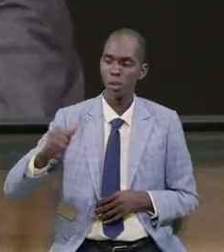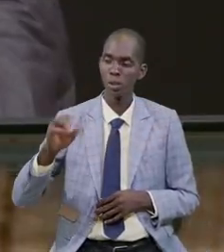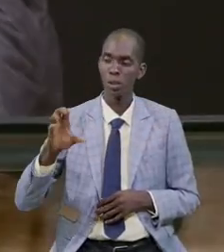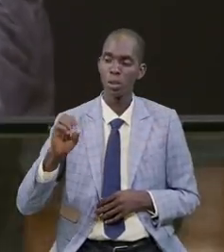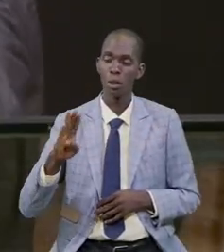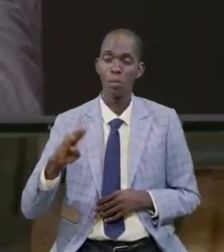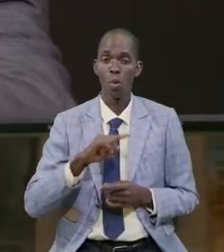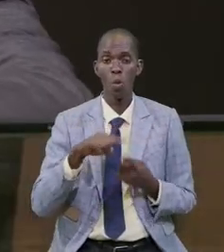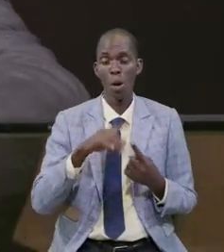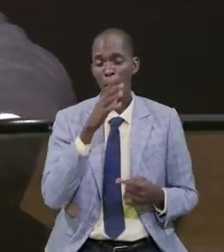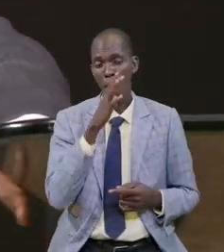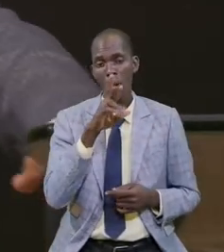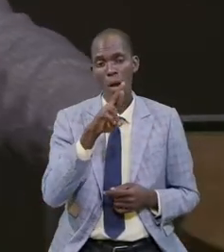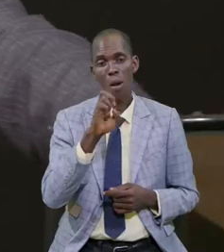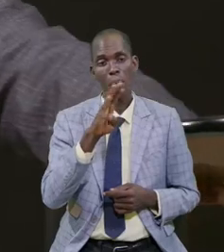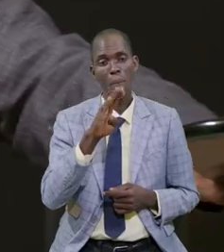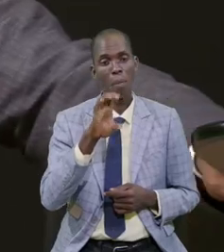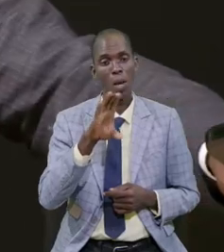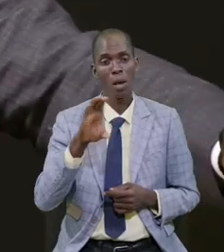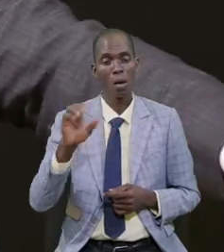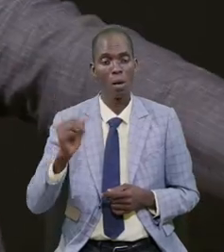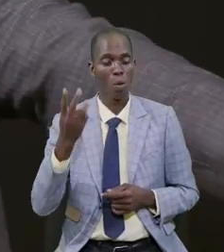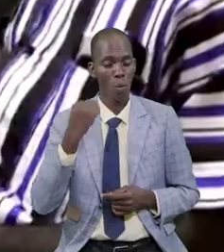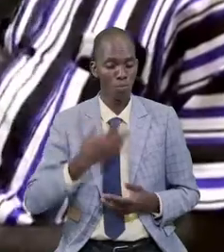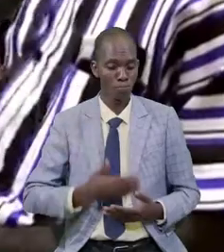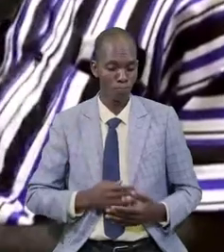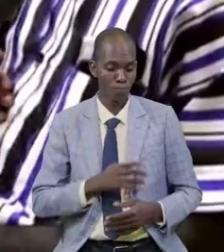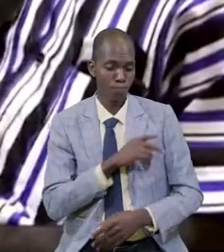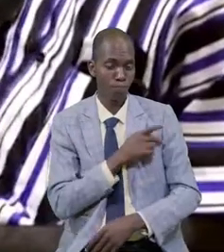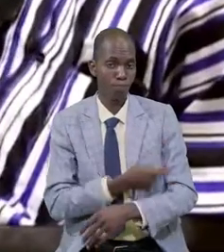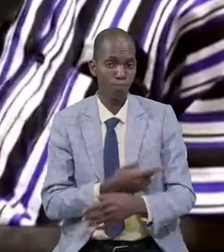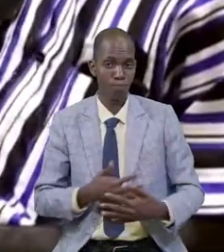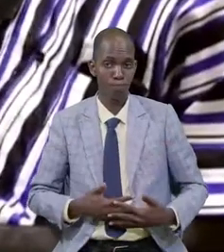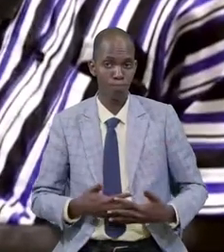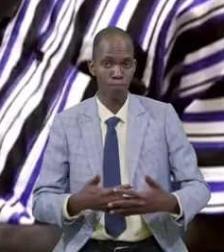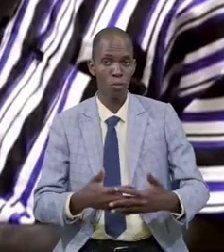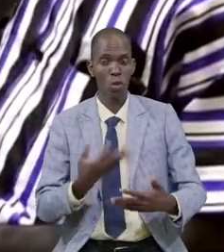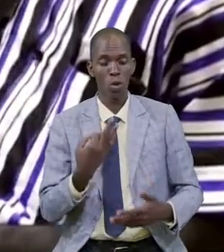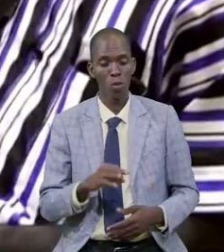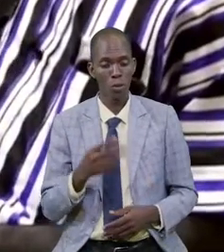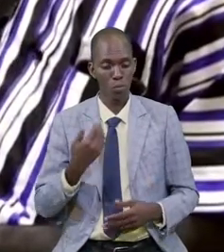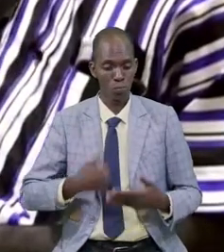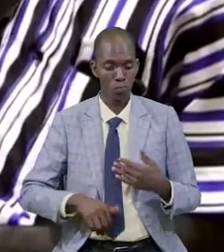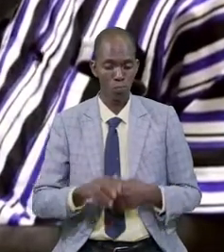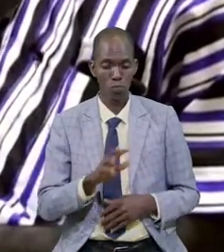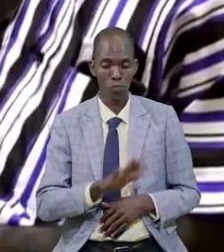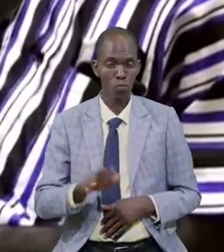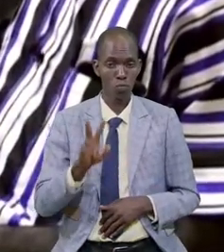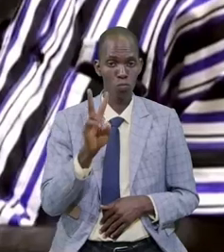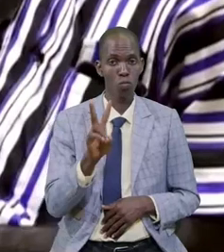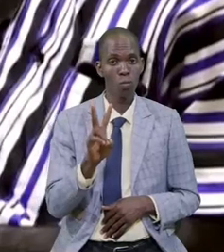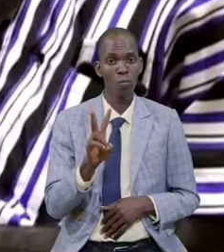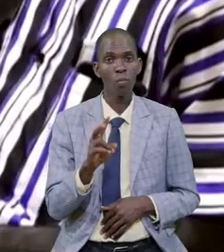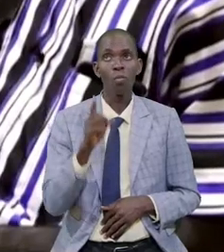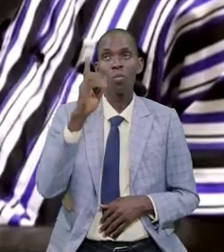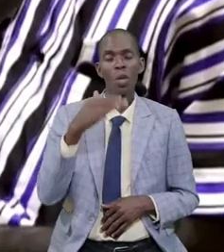Lorsque la maman a été enceinte de deux jumeaux,